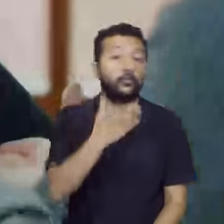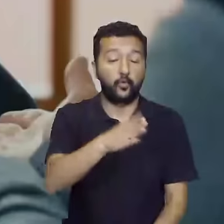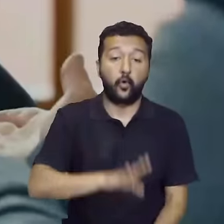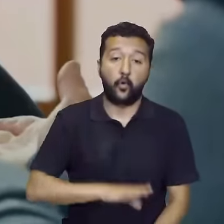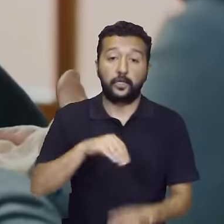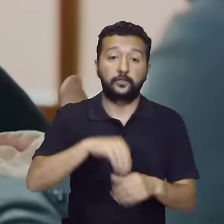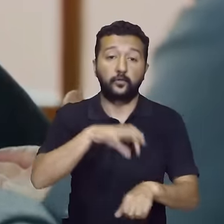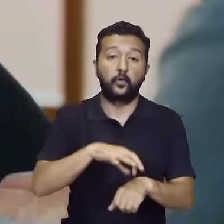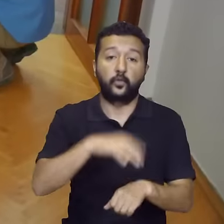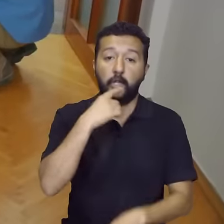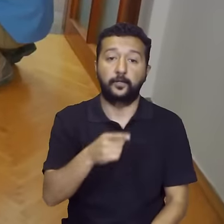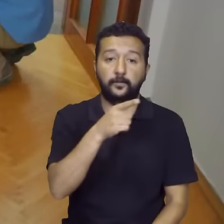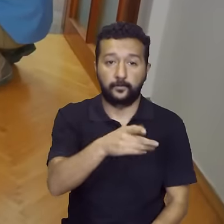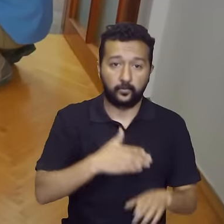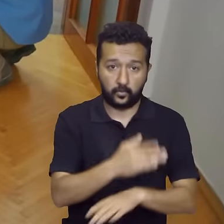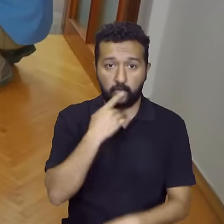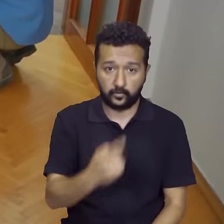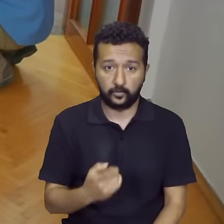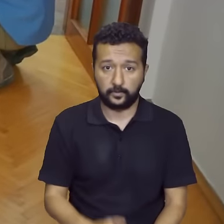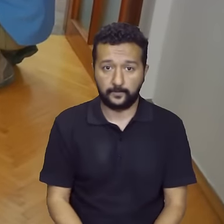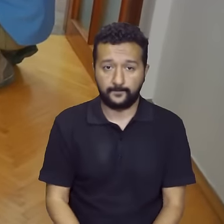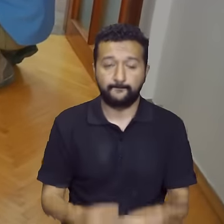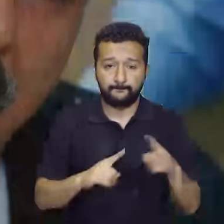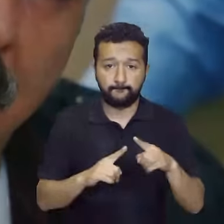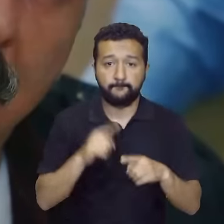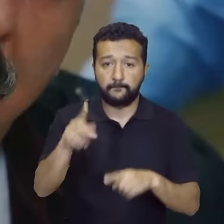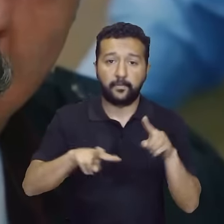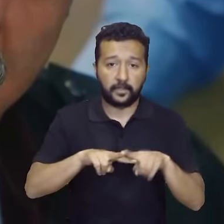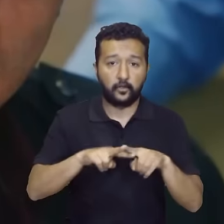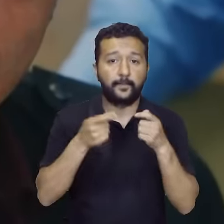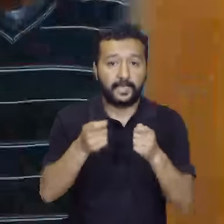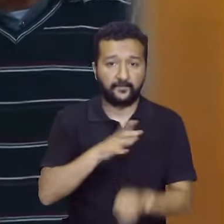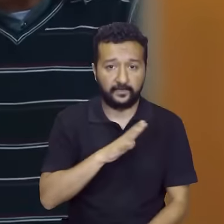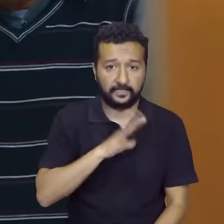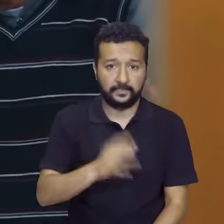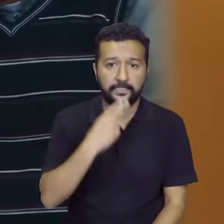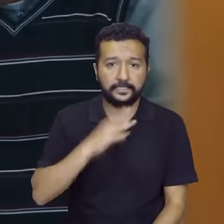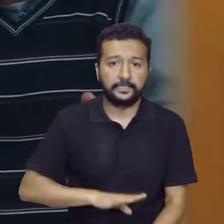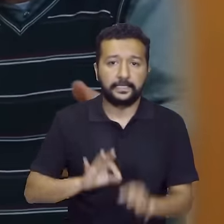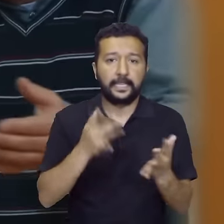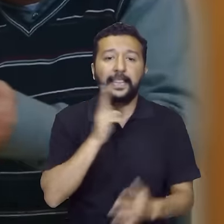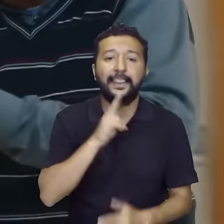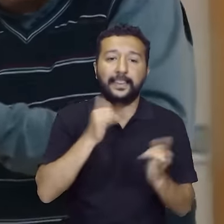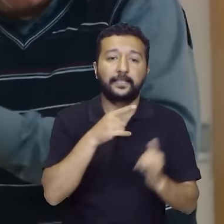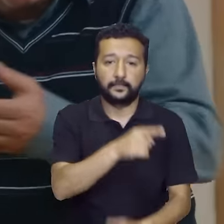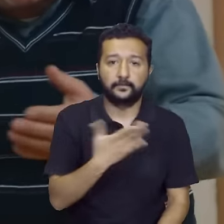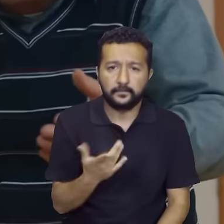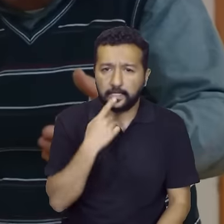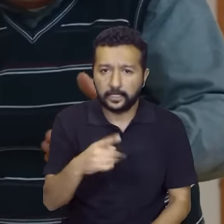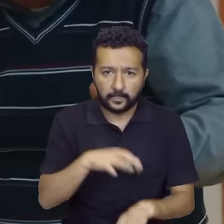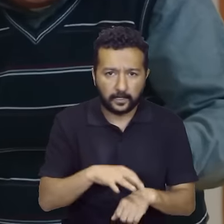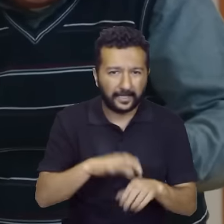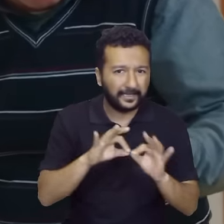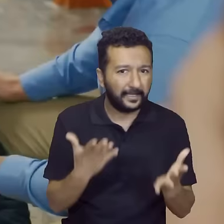musun? Oğlu için doktor diyor. E doğru söylüyor. Tarık anatomi dersleri de aldı. Kızım ne esprisi, Allah'ını sever. Kız, o, ne,